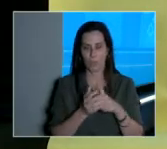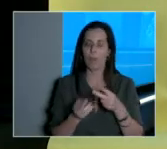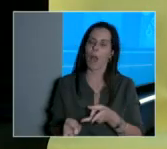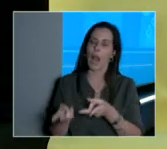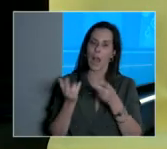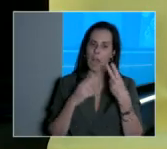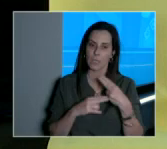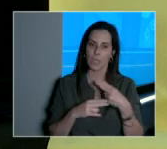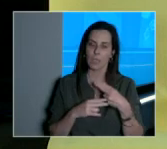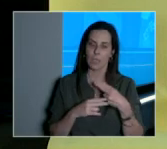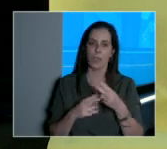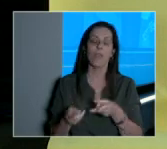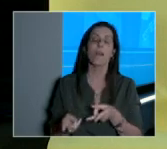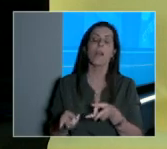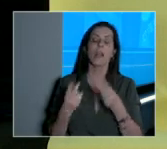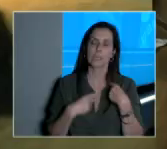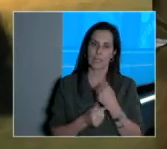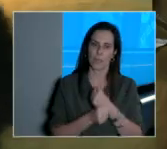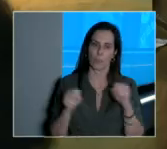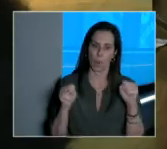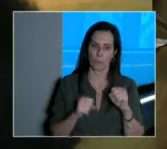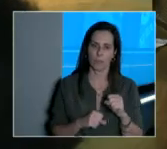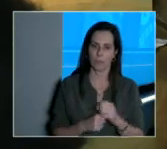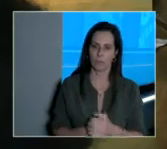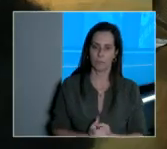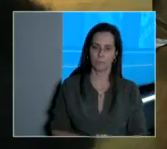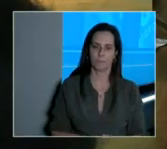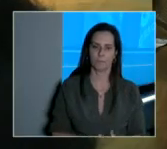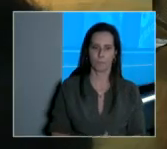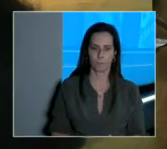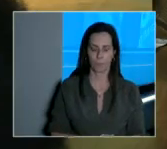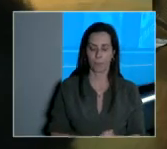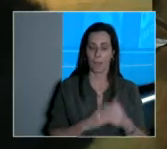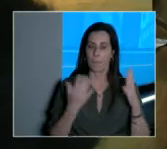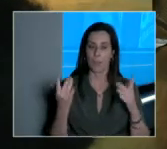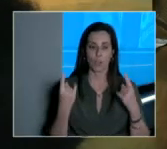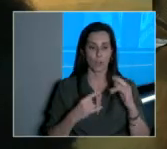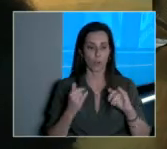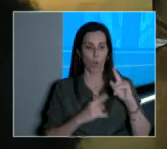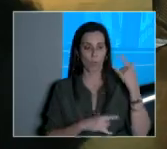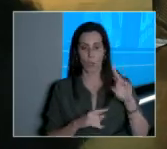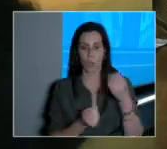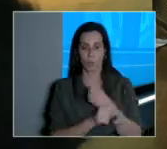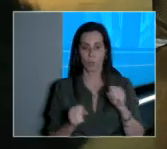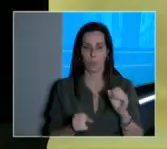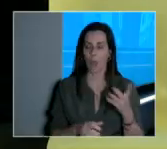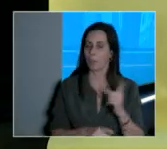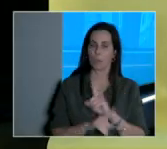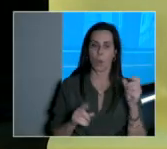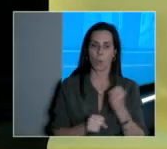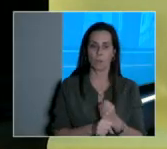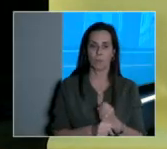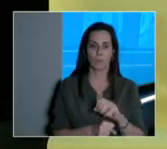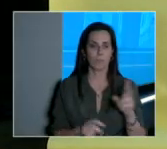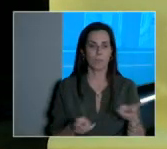להחזיר לריבון ולהחזיר את הדמוקרטיה לכאן. כן, אבל אם מה שמעכב את החוקה ואתה מציג את זה בתור דבר שאפשר לעשות, אז למה לא עושים אותו? קודם